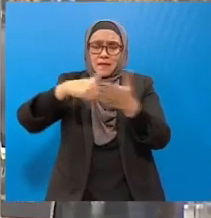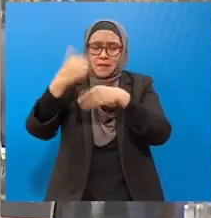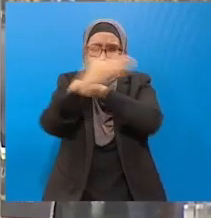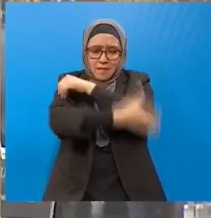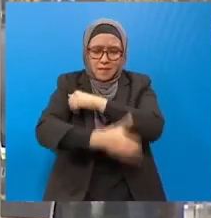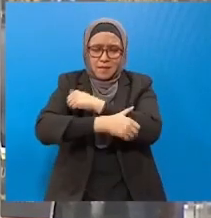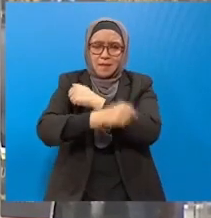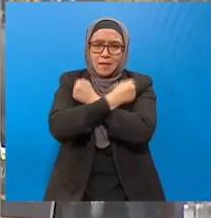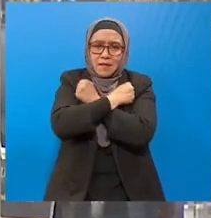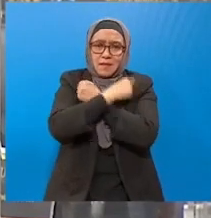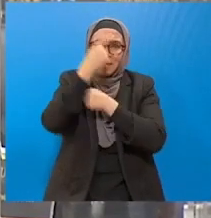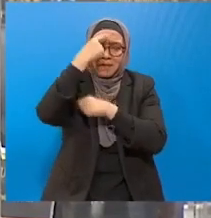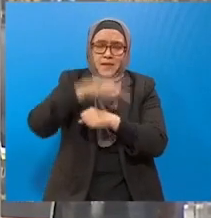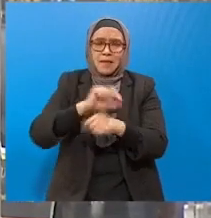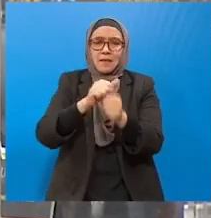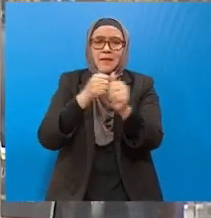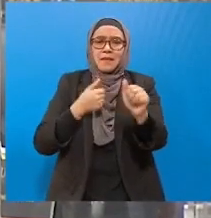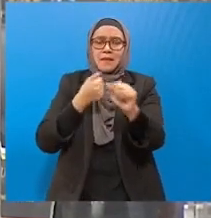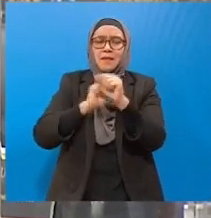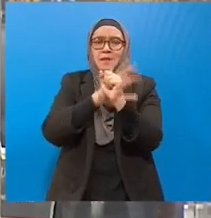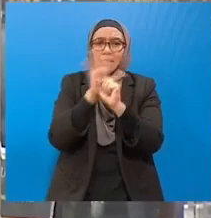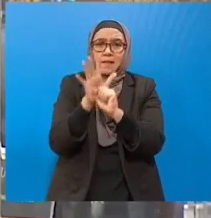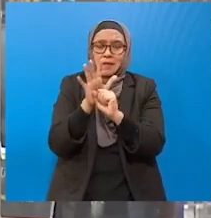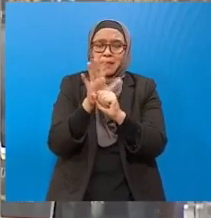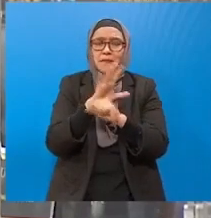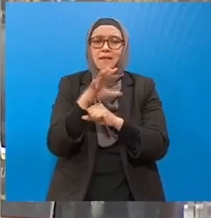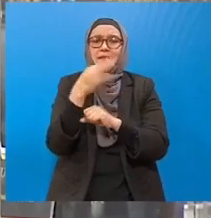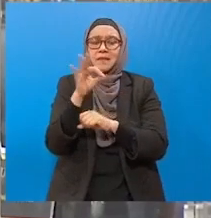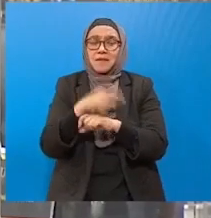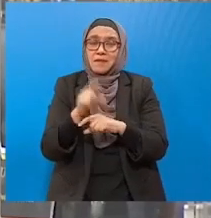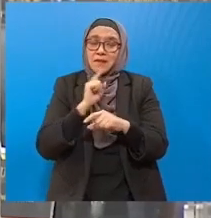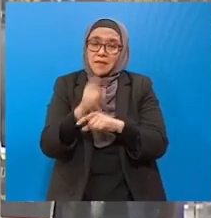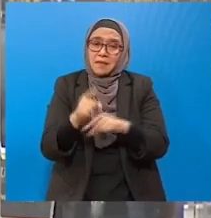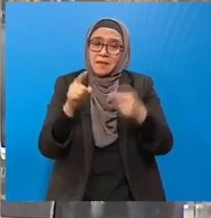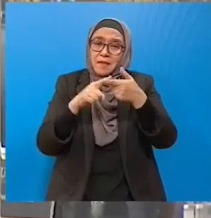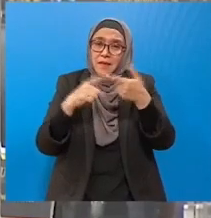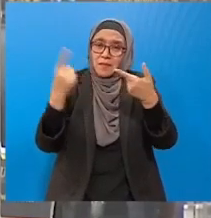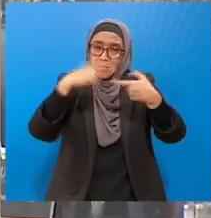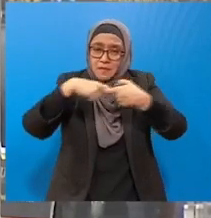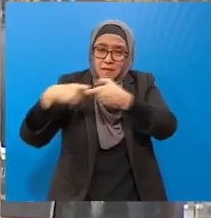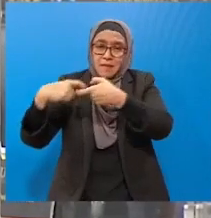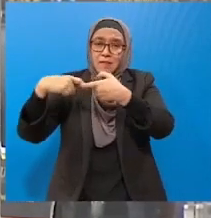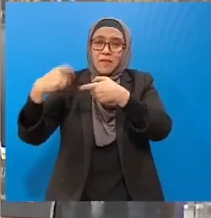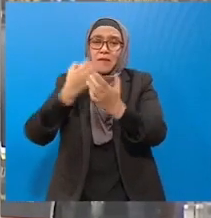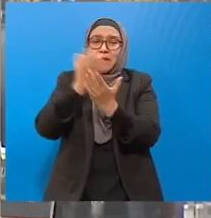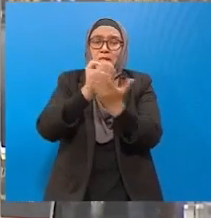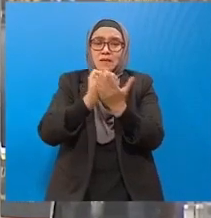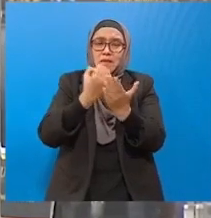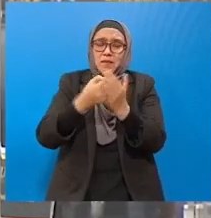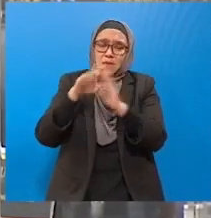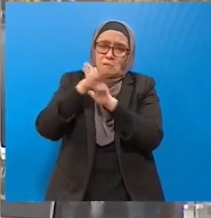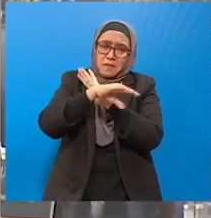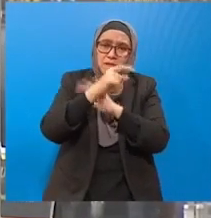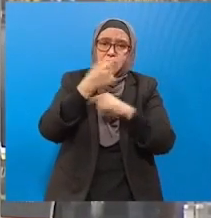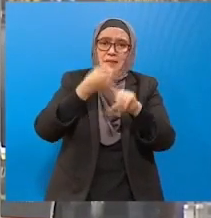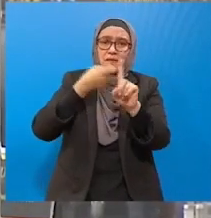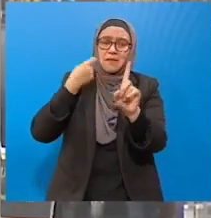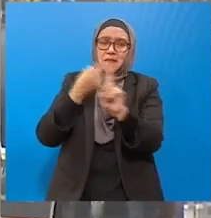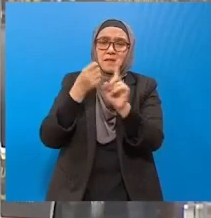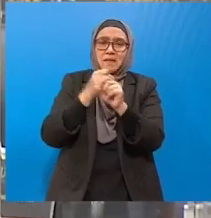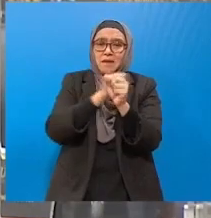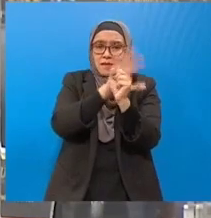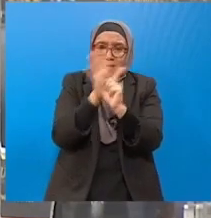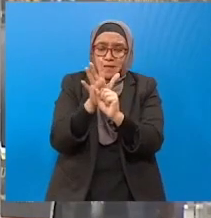seterusnya monkey Bulbul kembali ekonomi yang terkesan dakwah bak yang membuatnya datanya Bertuah saya diingatkan